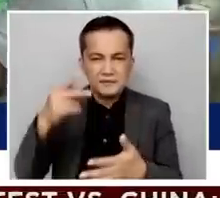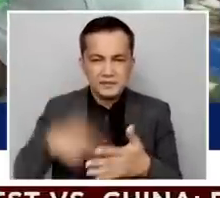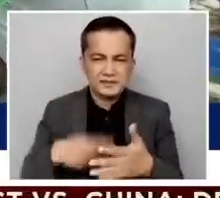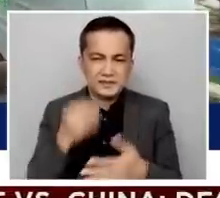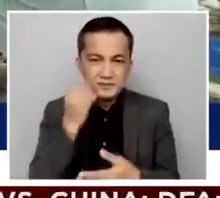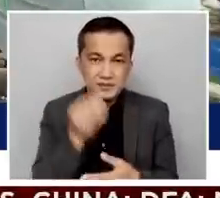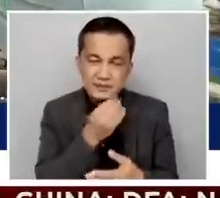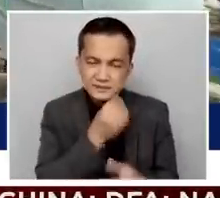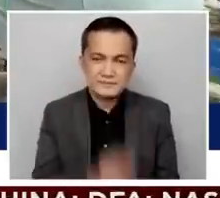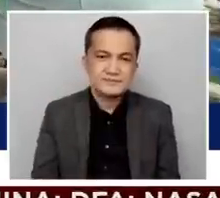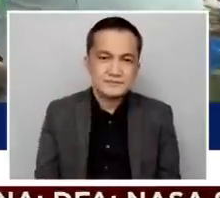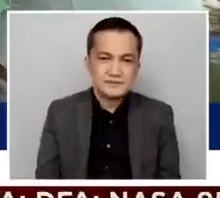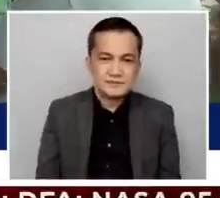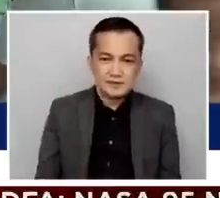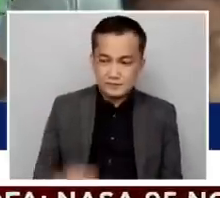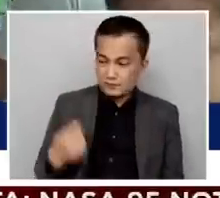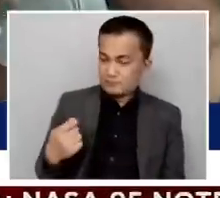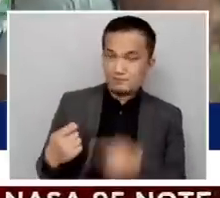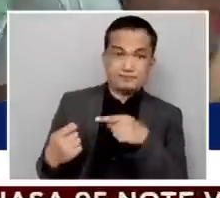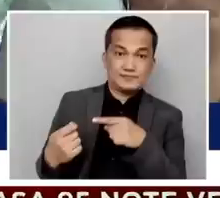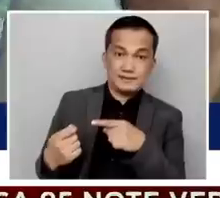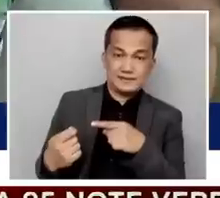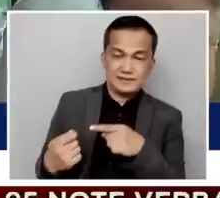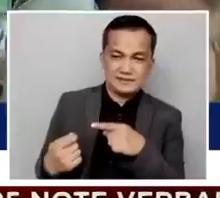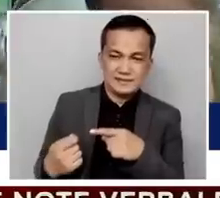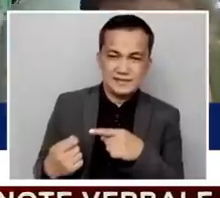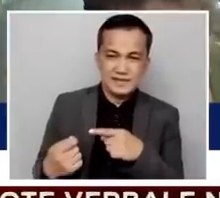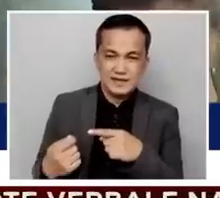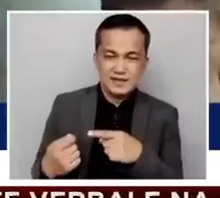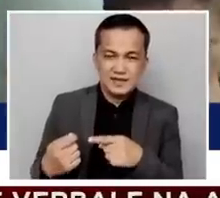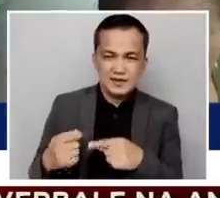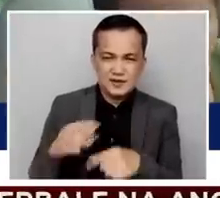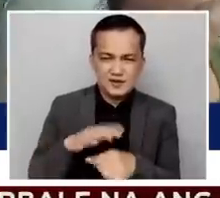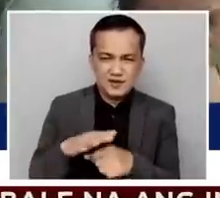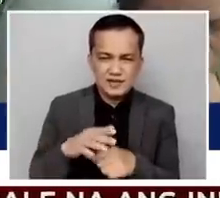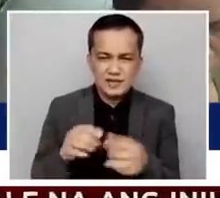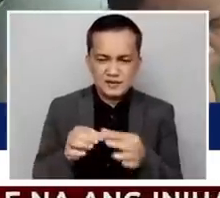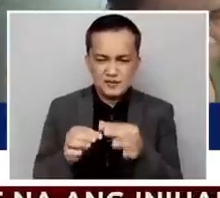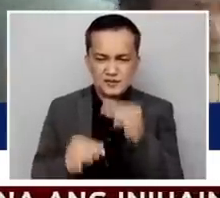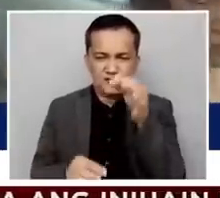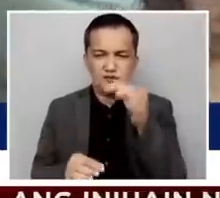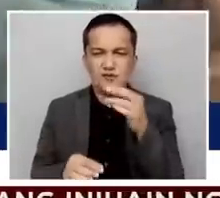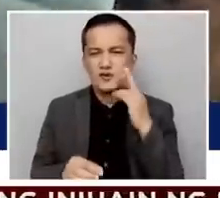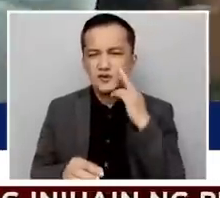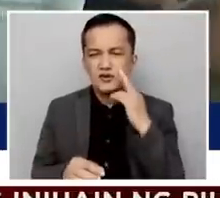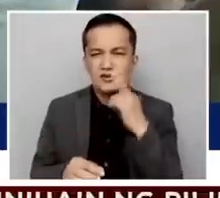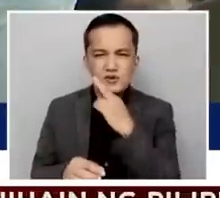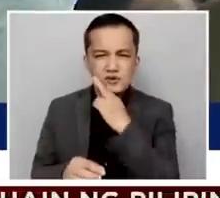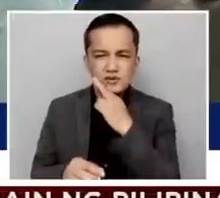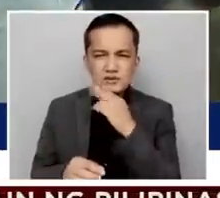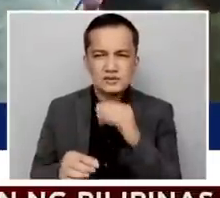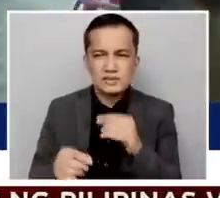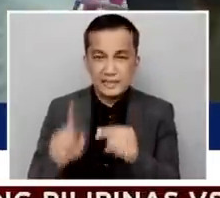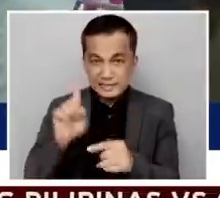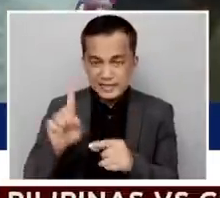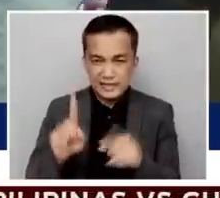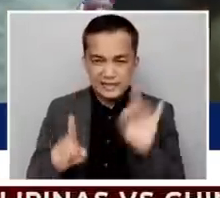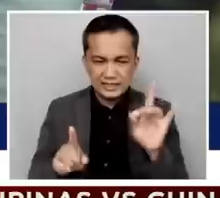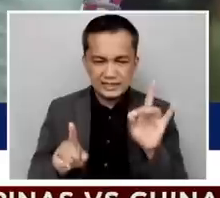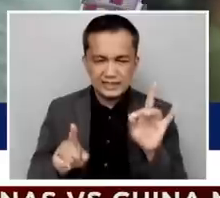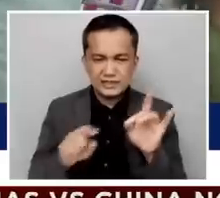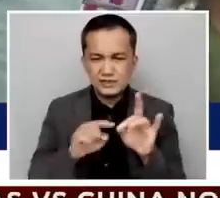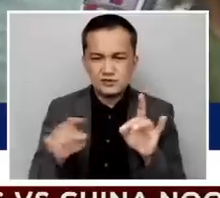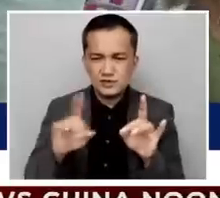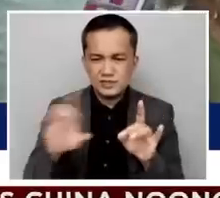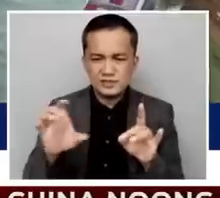Sa katunayan, itong hawak ho na local rose, ang kada stem nito ay umabot ng 80 hanggang 100 pesos ang presyo nito